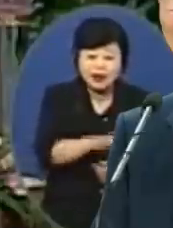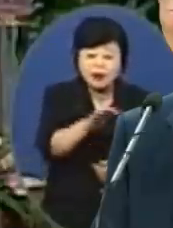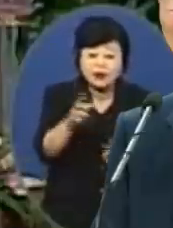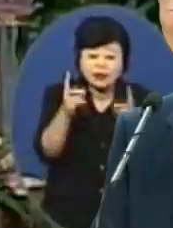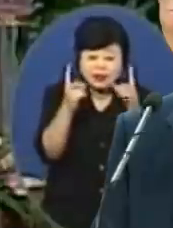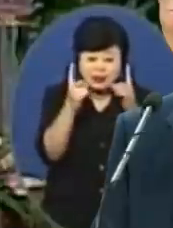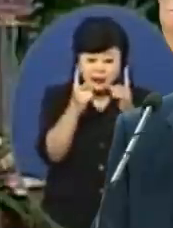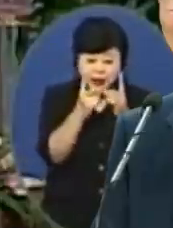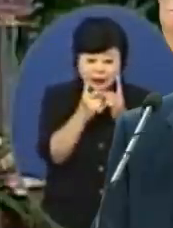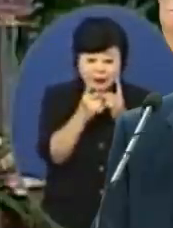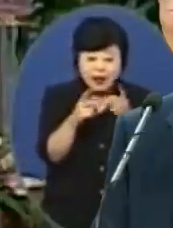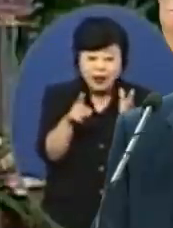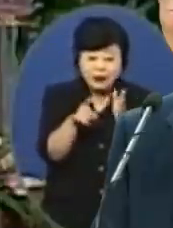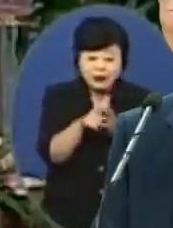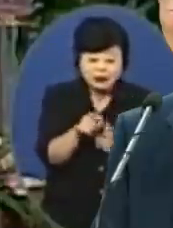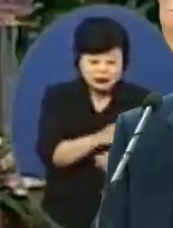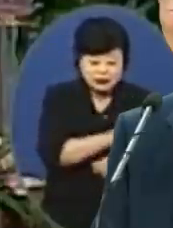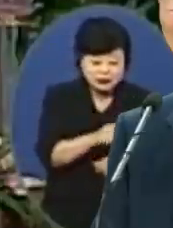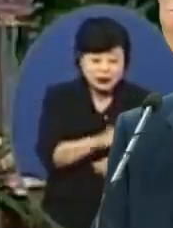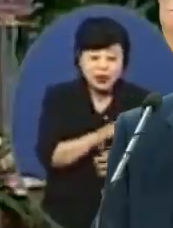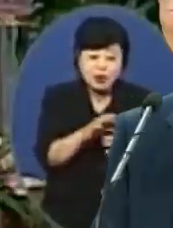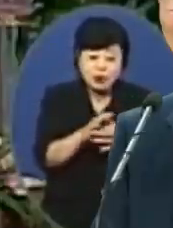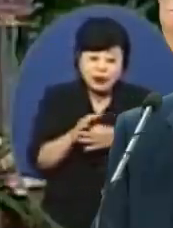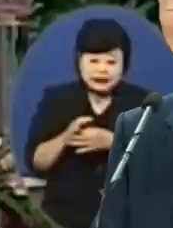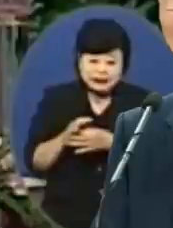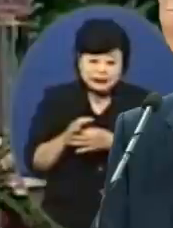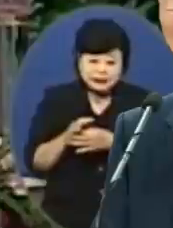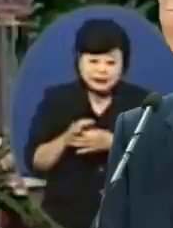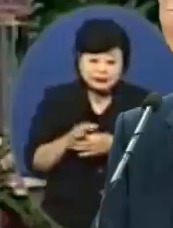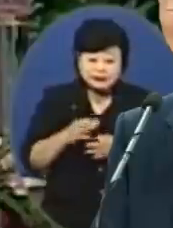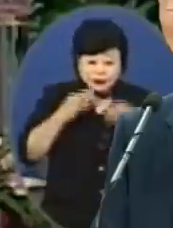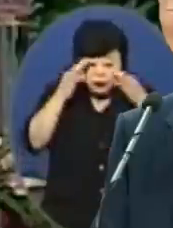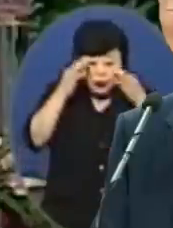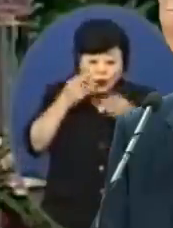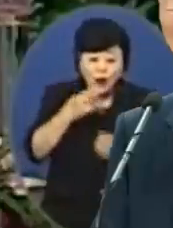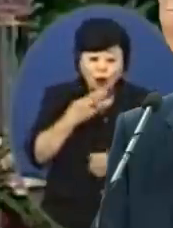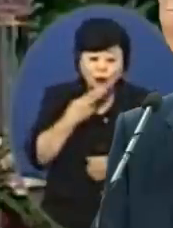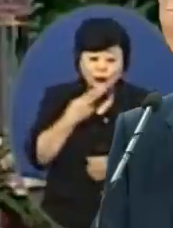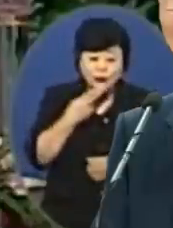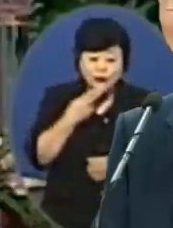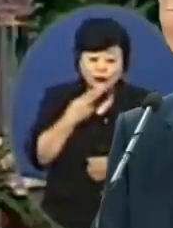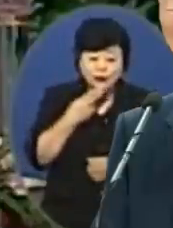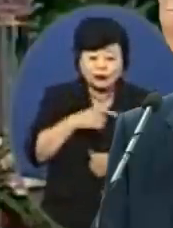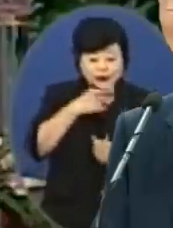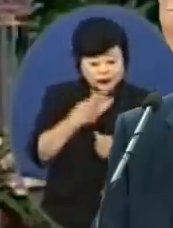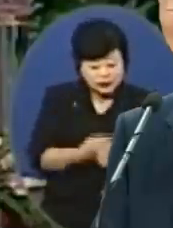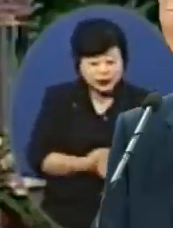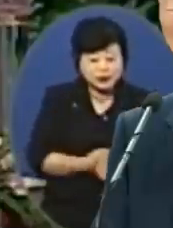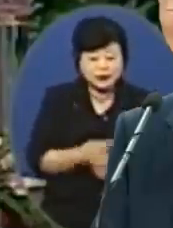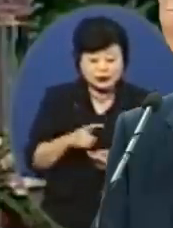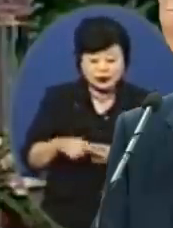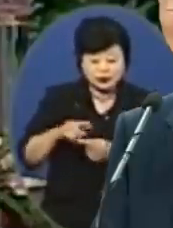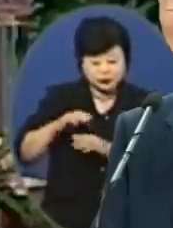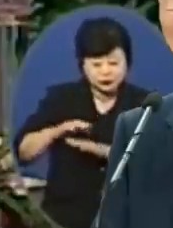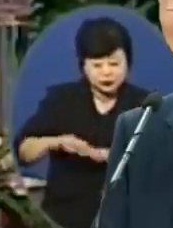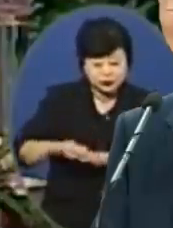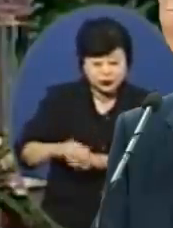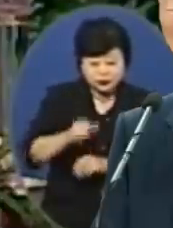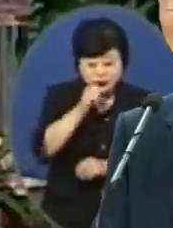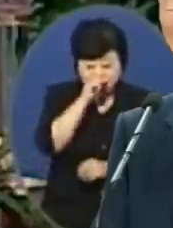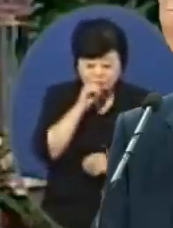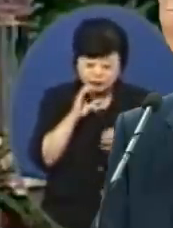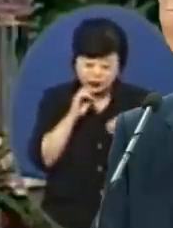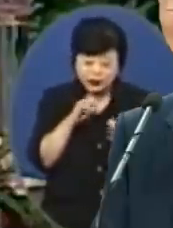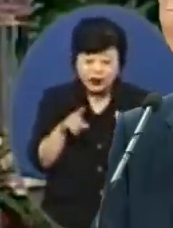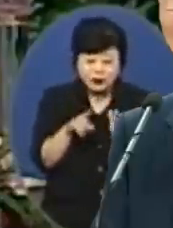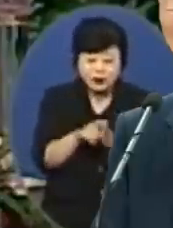만남을 위해서 특별히 관심을 가지거나 노력을 하지 않고 있습니다. 자연 그대로 내버려 놓고 좋은 대화를